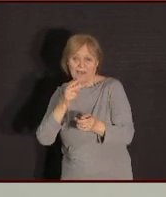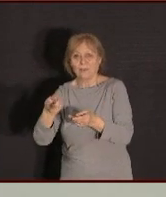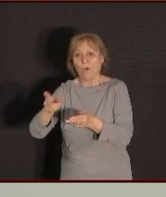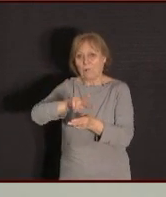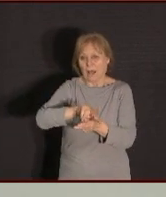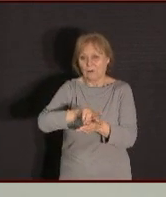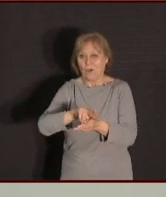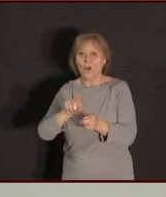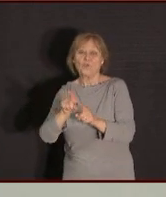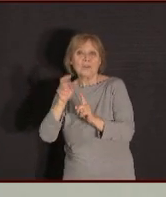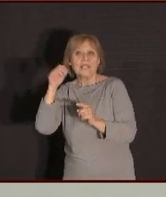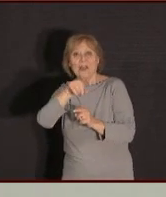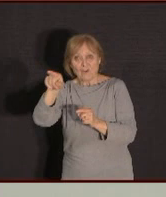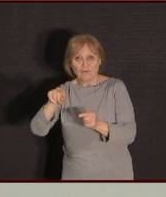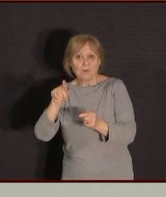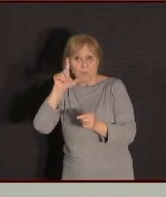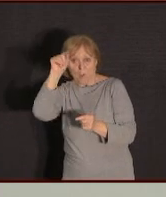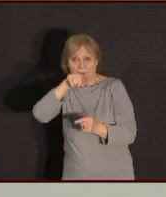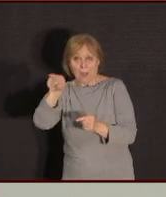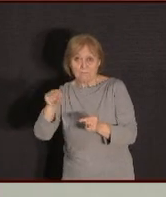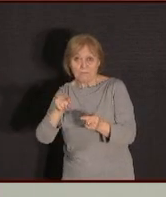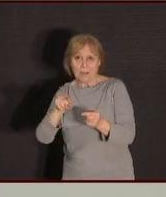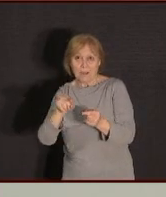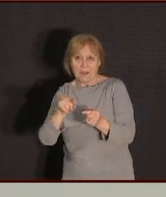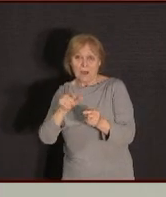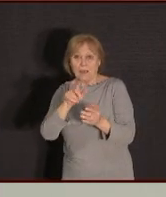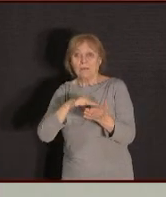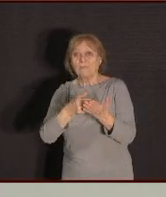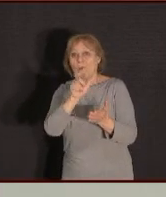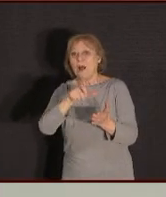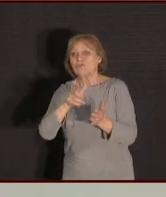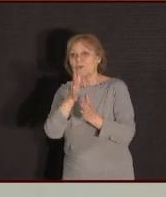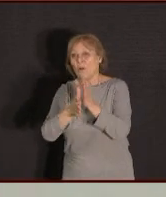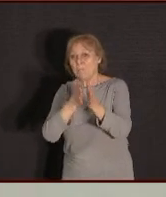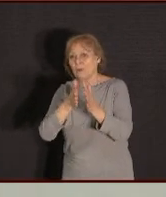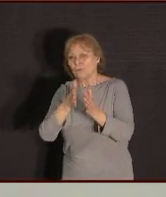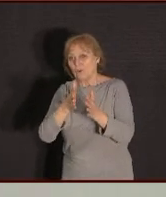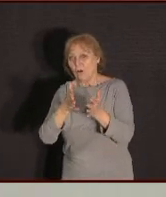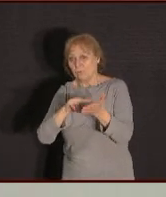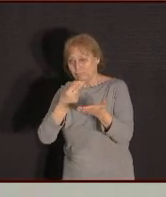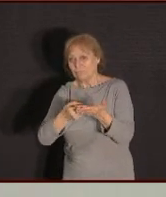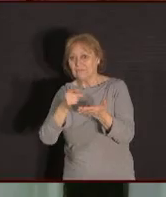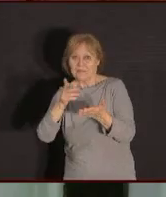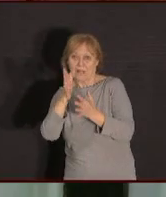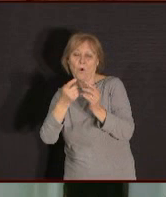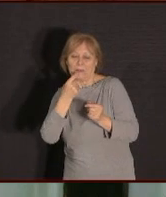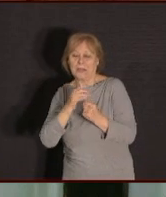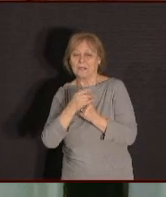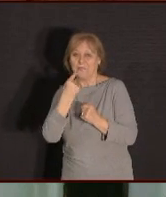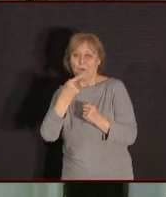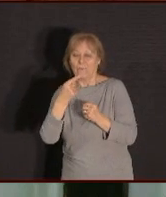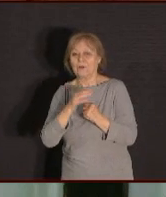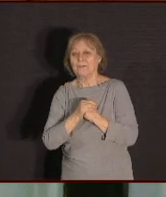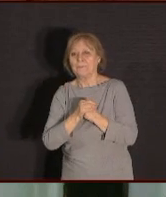Tudi slišečim ljudem tolmačijo znakovni jezik v naš govorni jezik. Ljudje ljudi